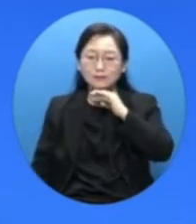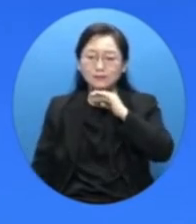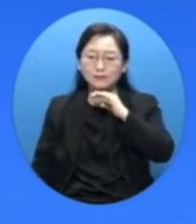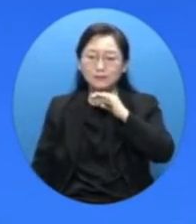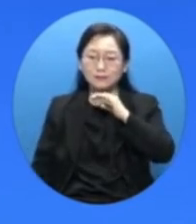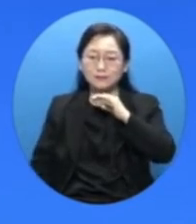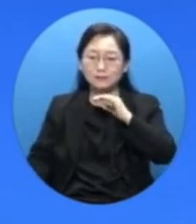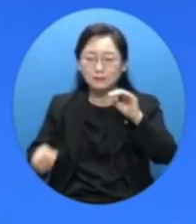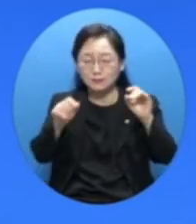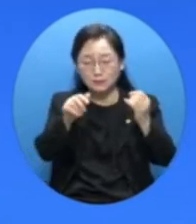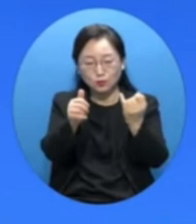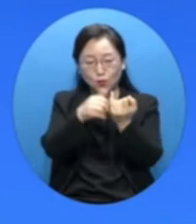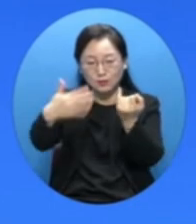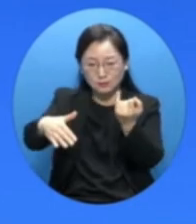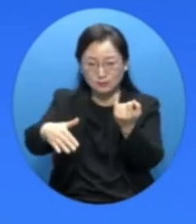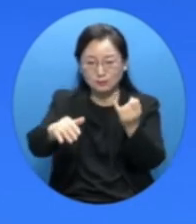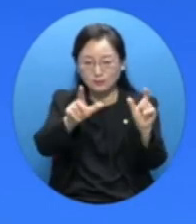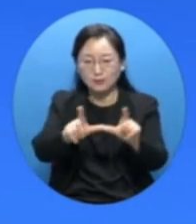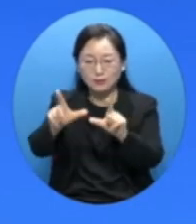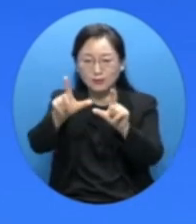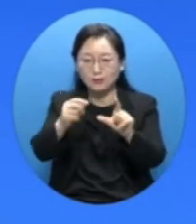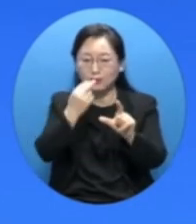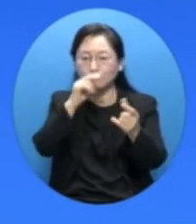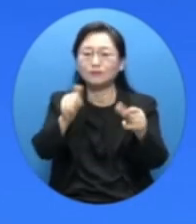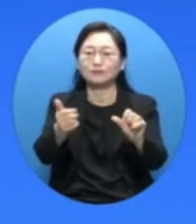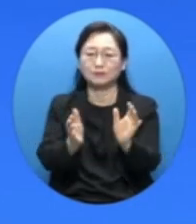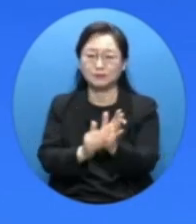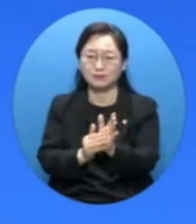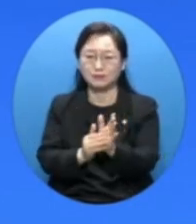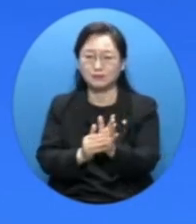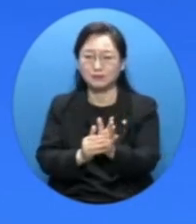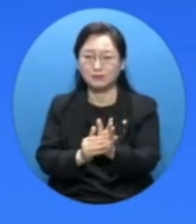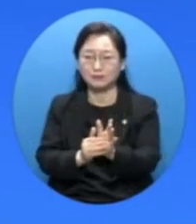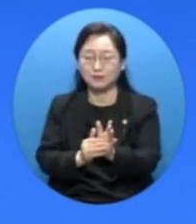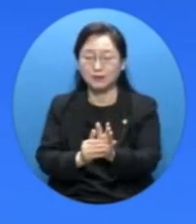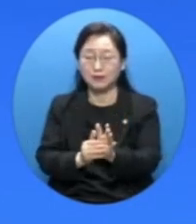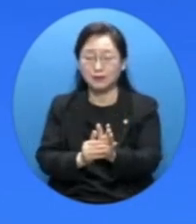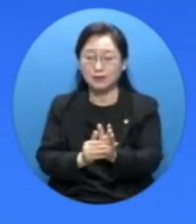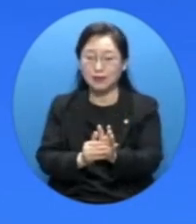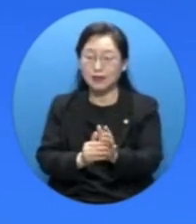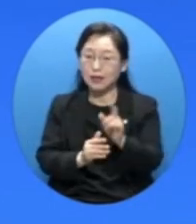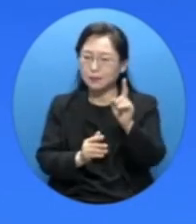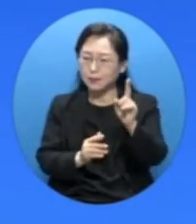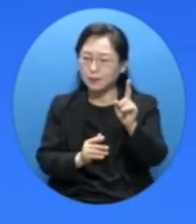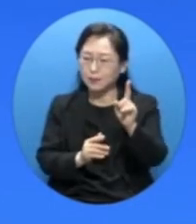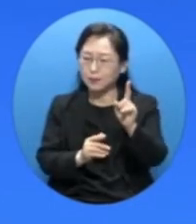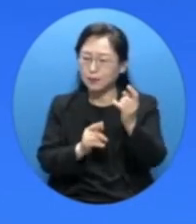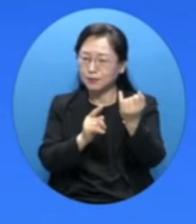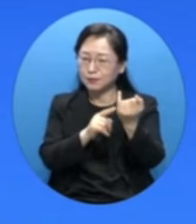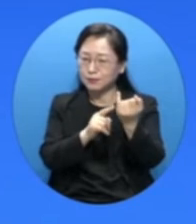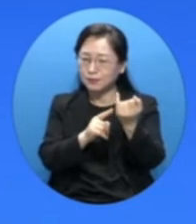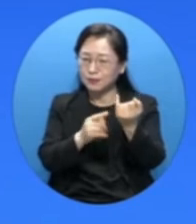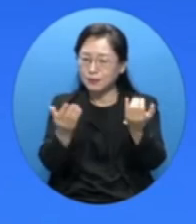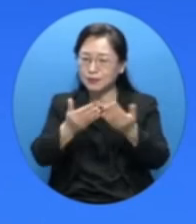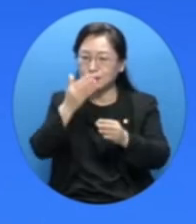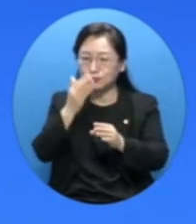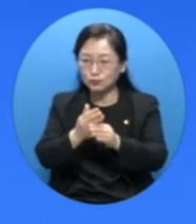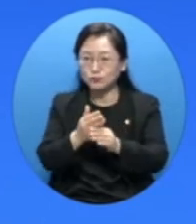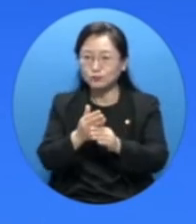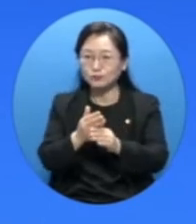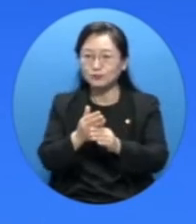독신으로 살다가 삶을 마무리합니다. 딱 한 번 그가 사역 중간에